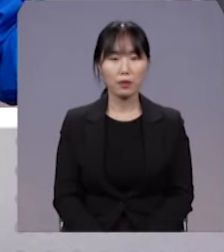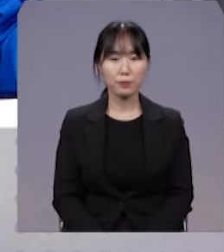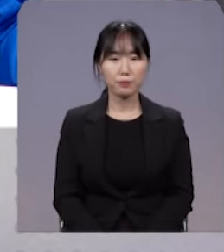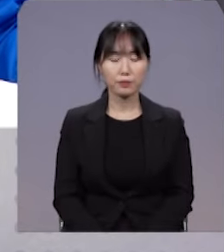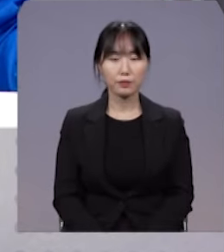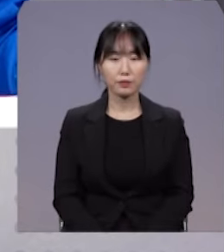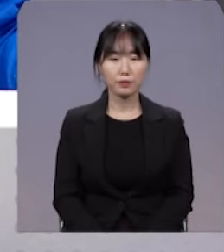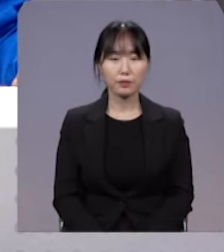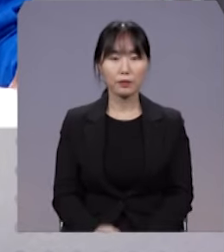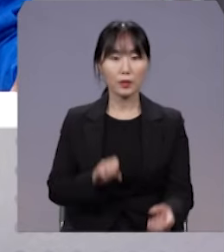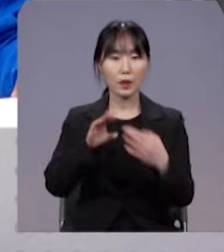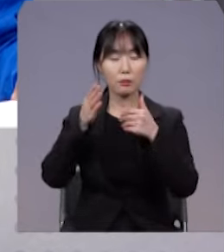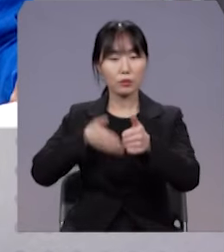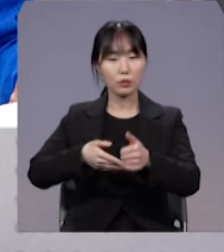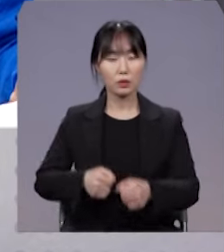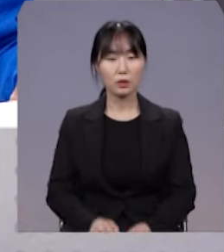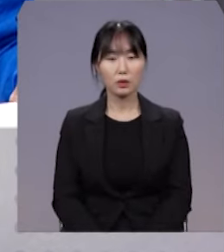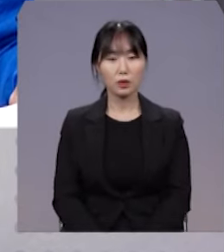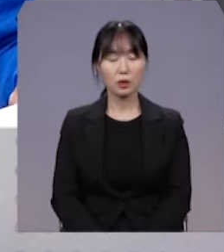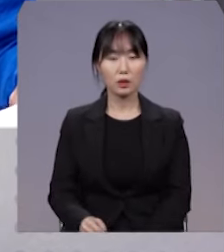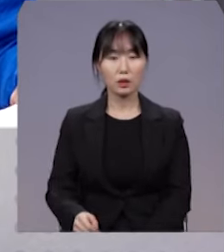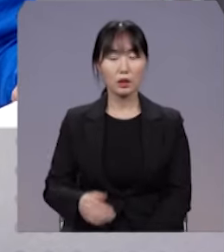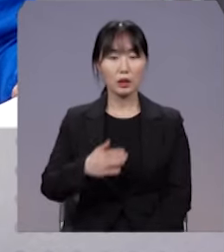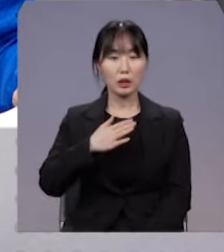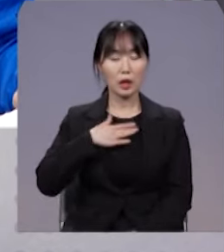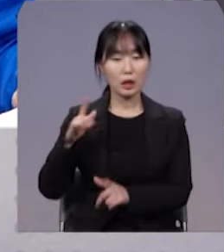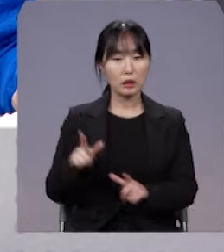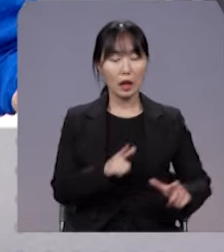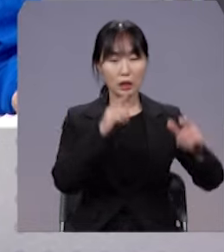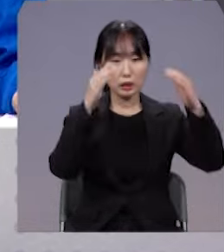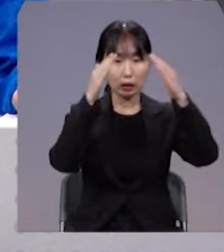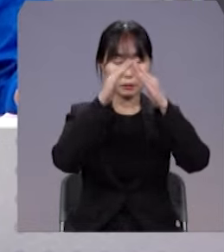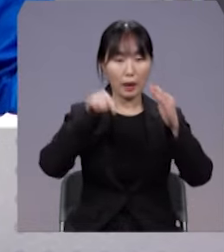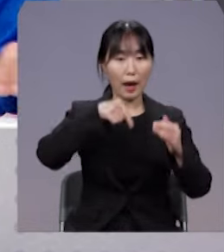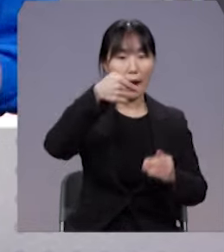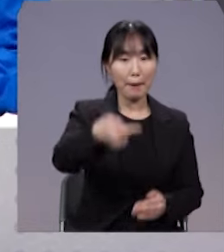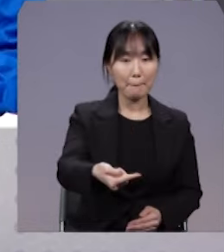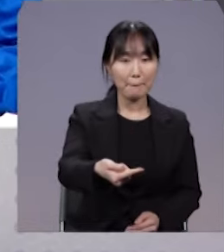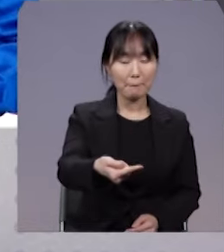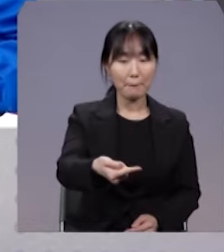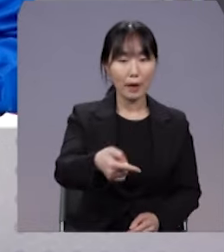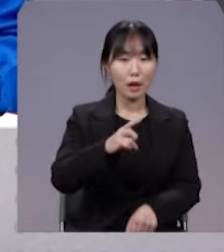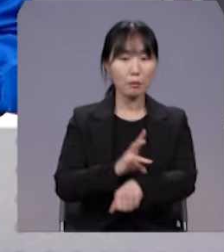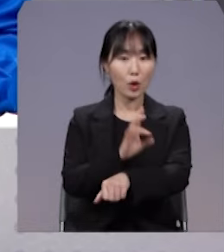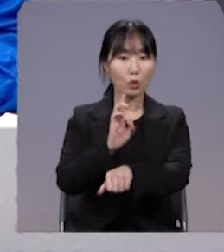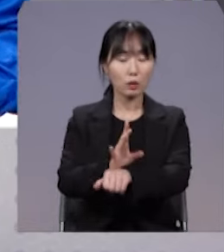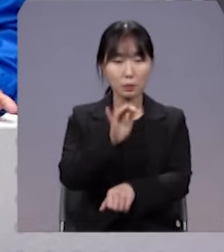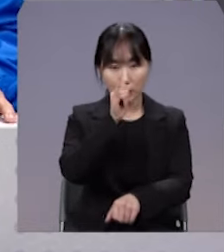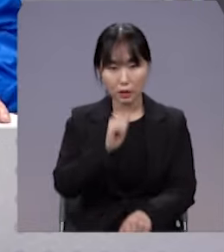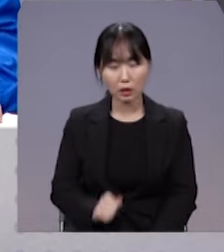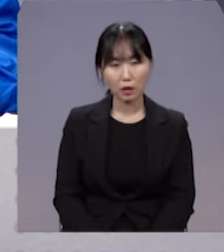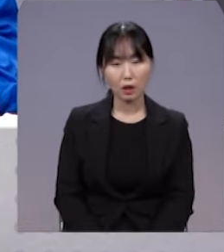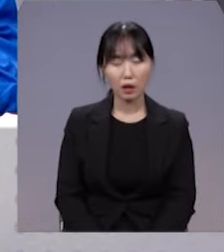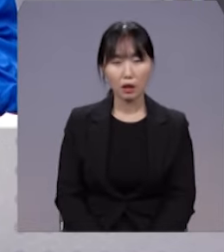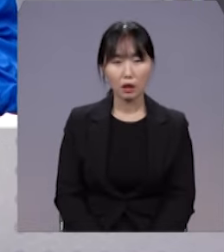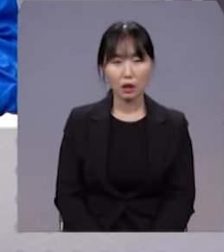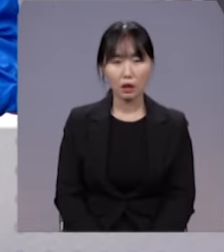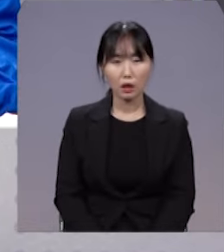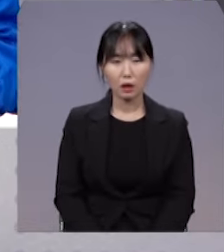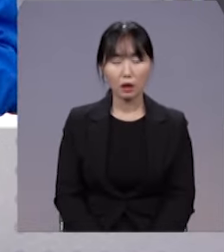답변입니다 아 제가 사는 집 앞에 그 편의점이 있는데요 그분을